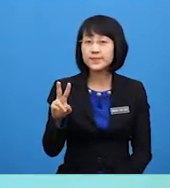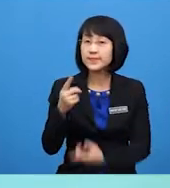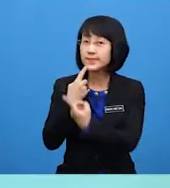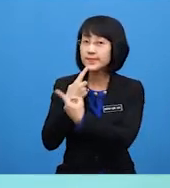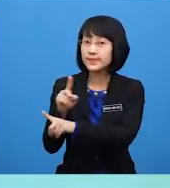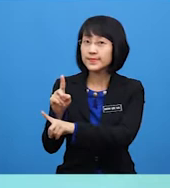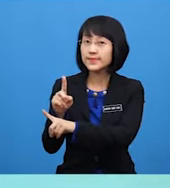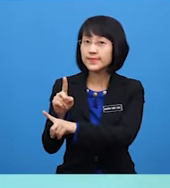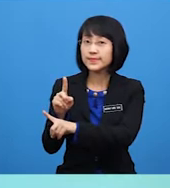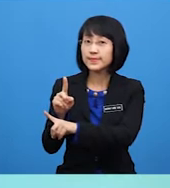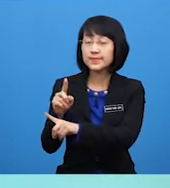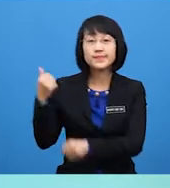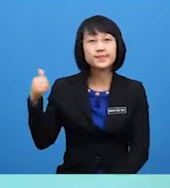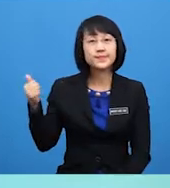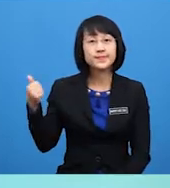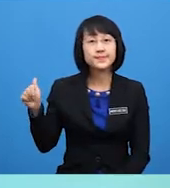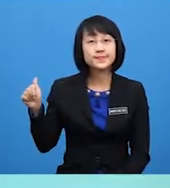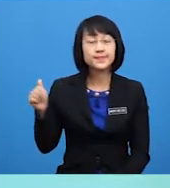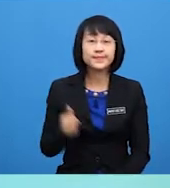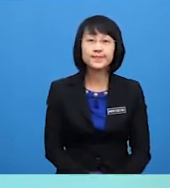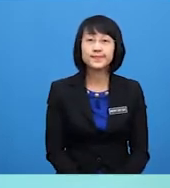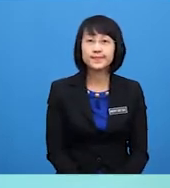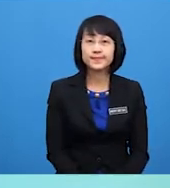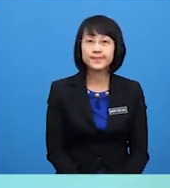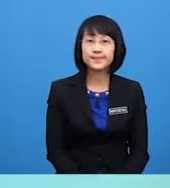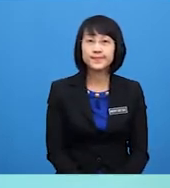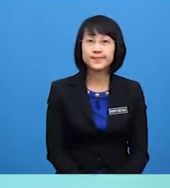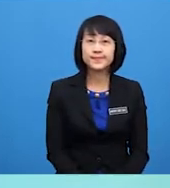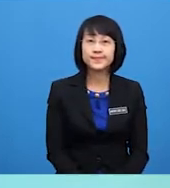20/2, jawapannya adalah 10.